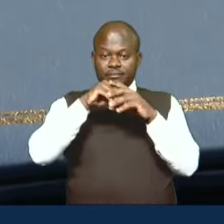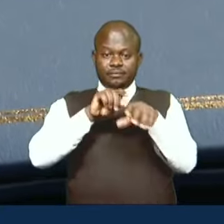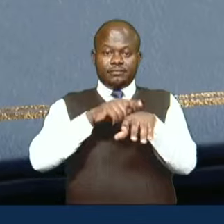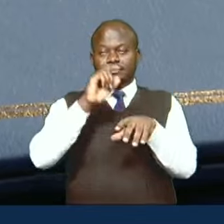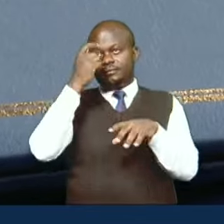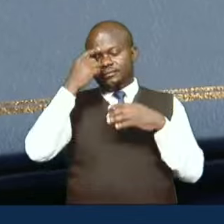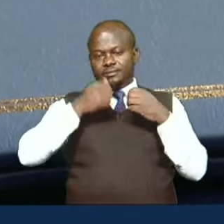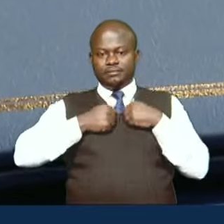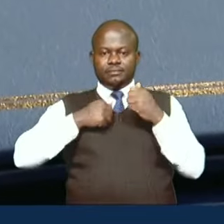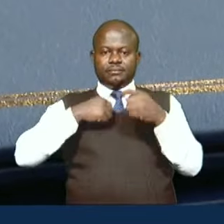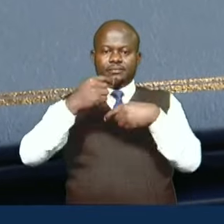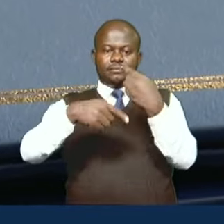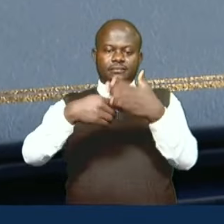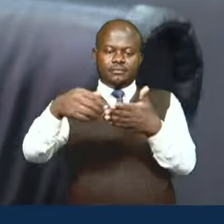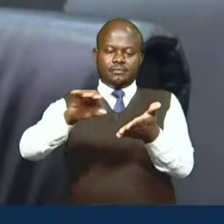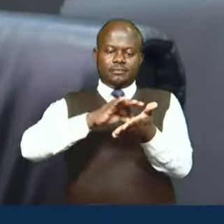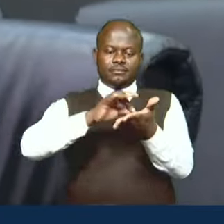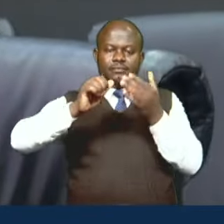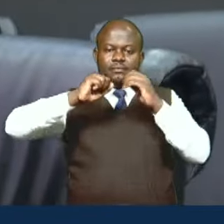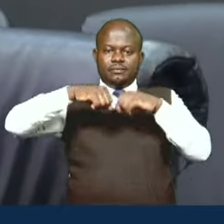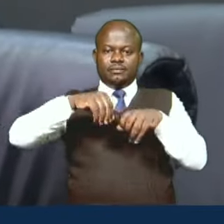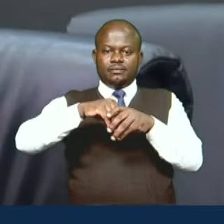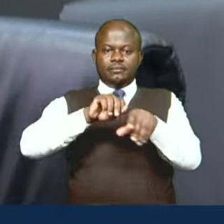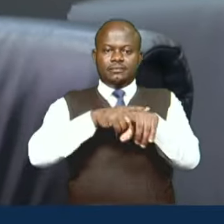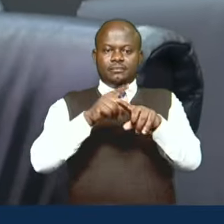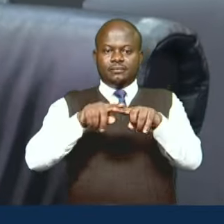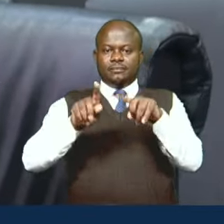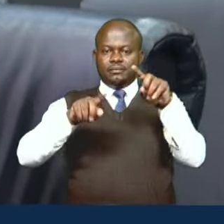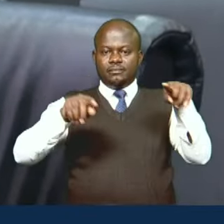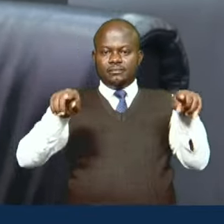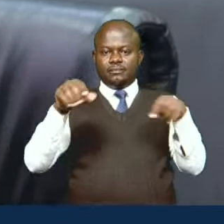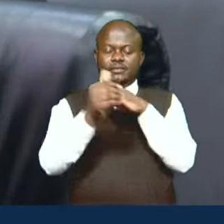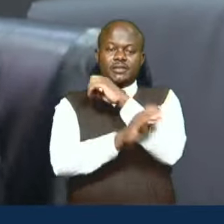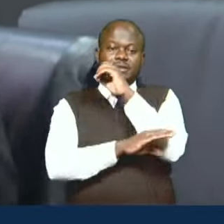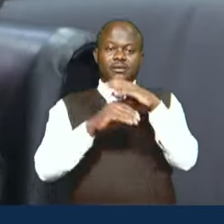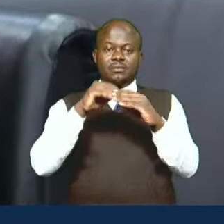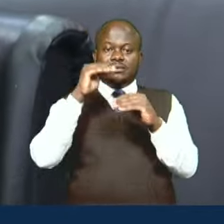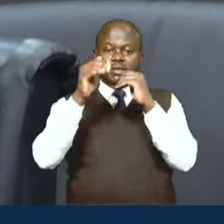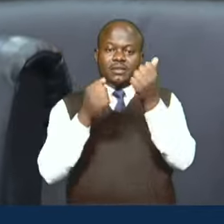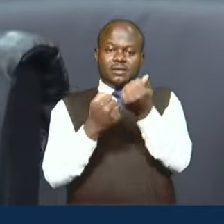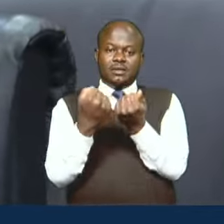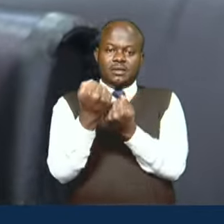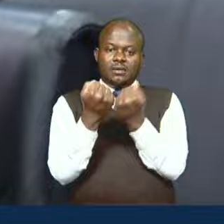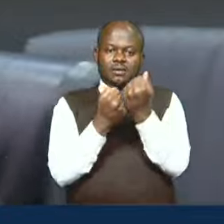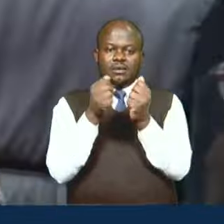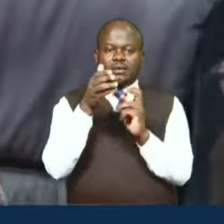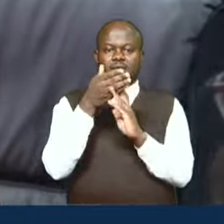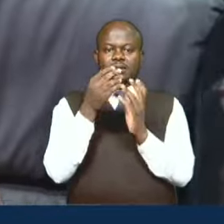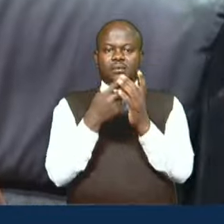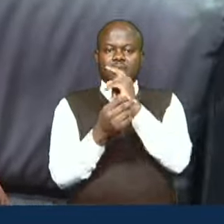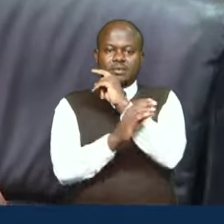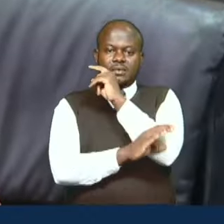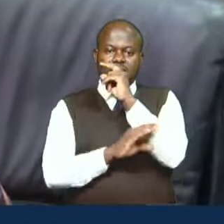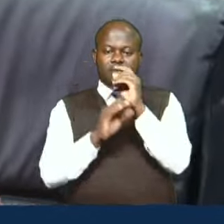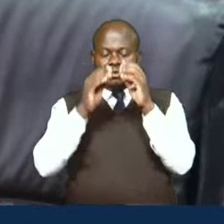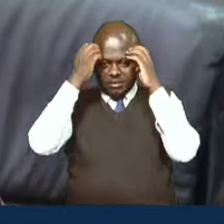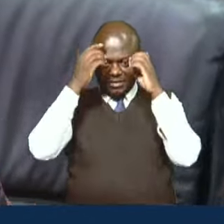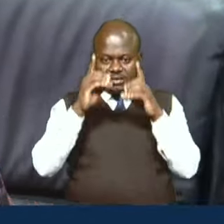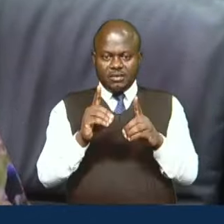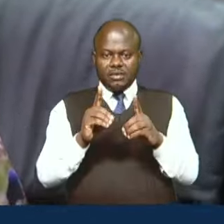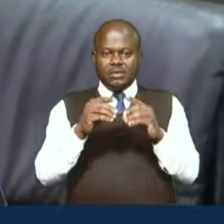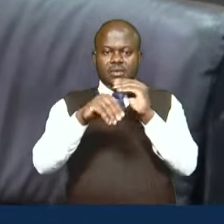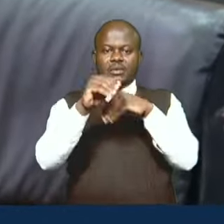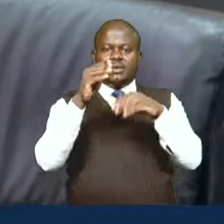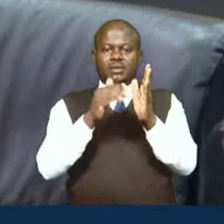Rwanda ikomeje gusinya amasezerano mu bihe bitandukanye n'ibindi bihugu mu nzego z'ubutwererane hagati y'ibihugu byombi, uburezi,